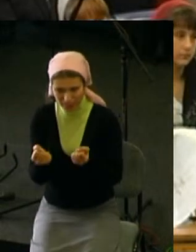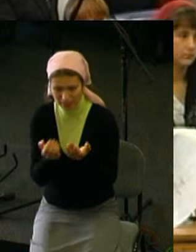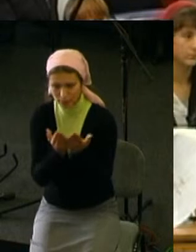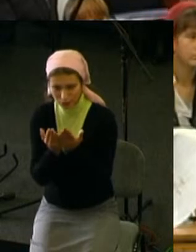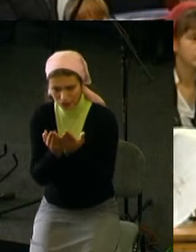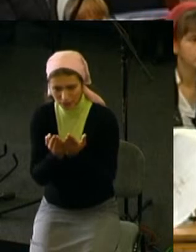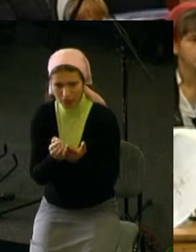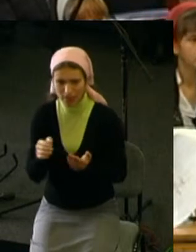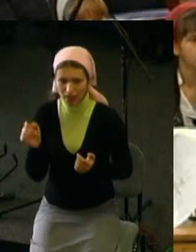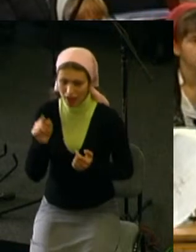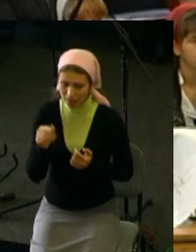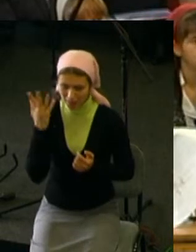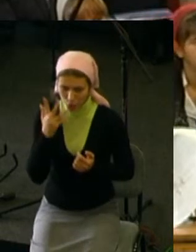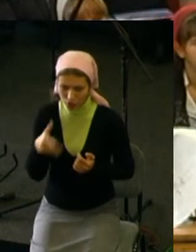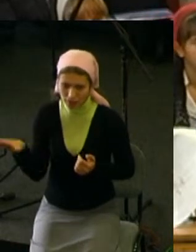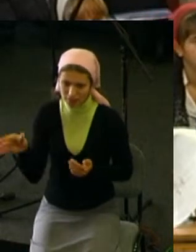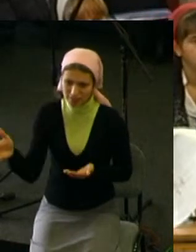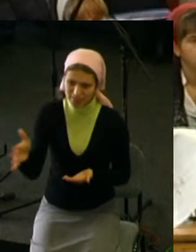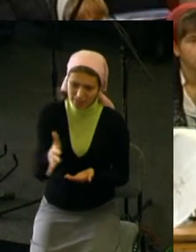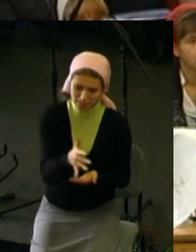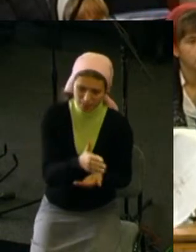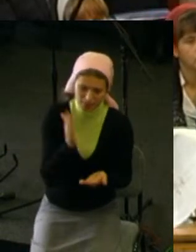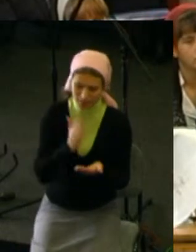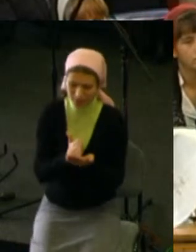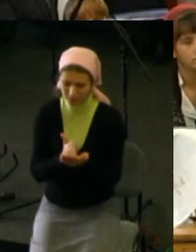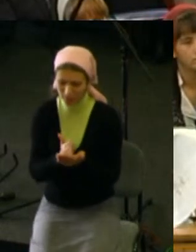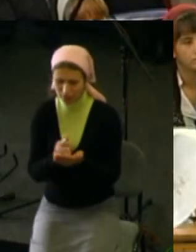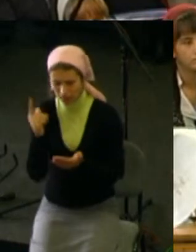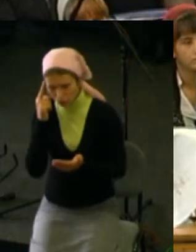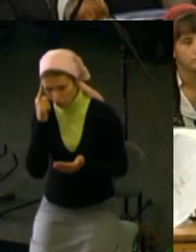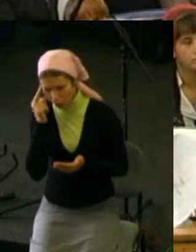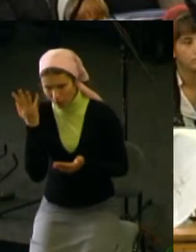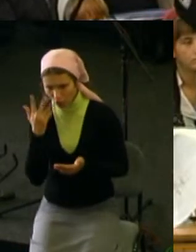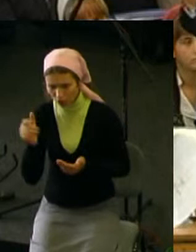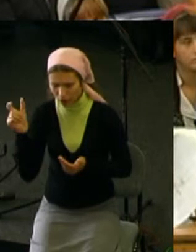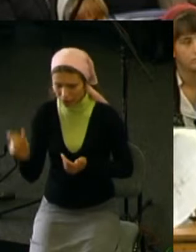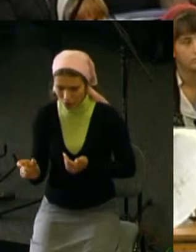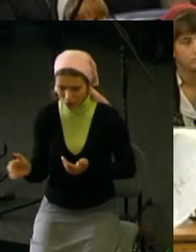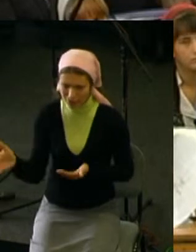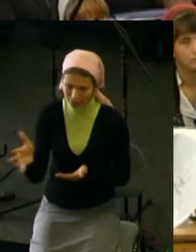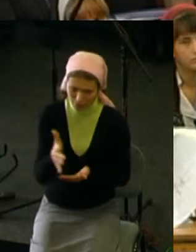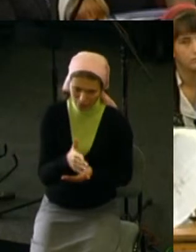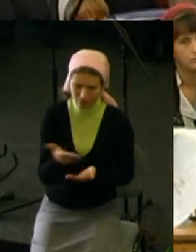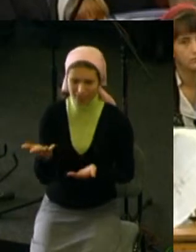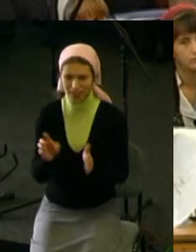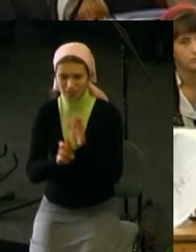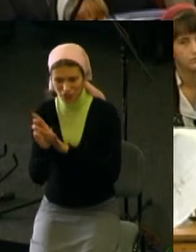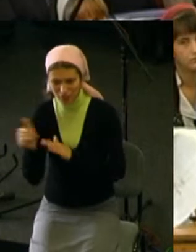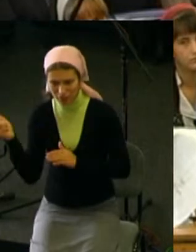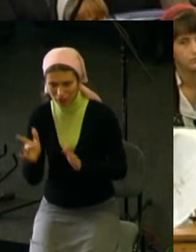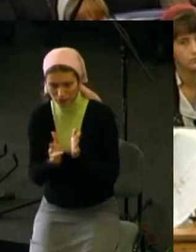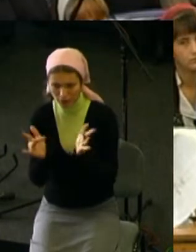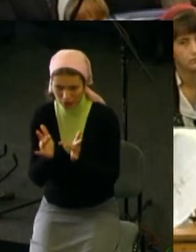прочитати але коли знаходиться знаєте Я вважаю коли люди збираються як церква